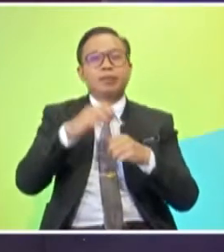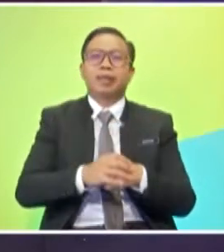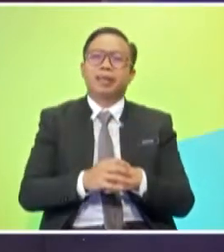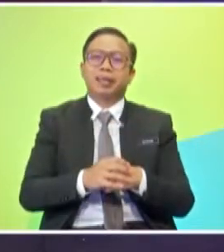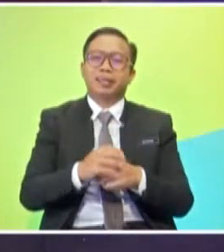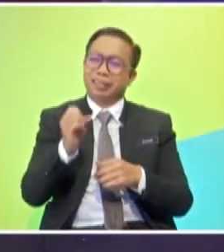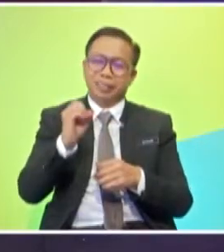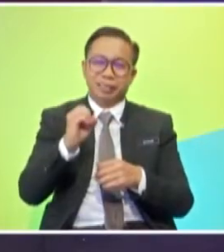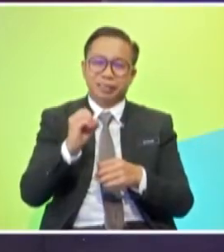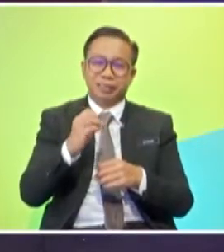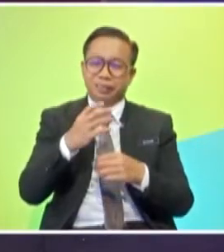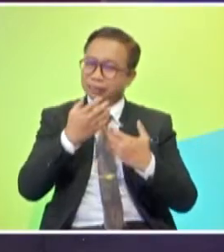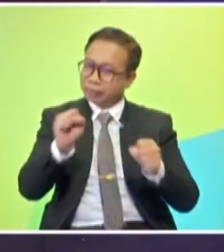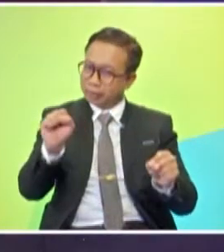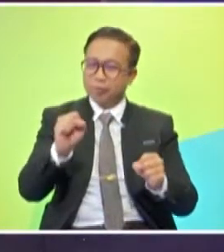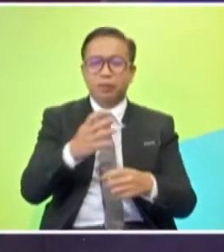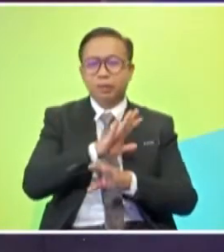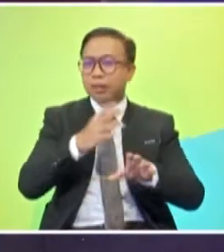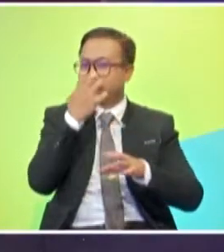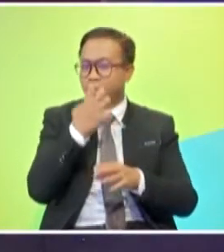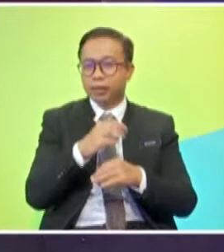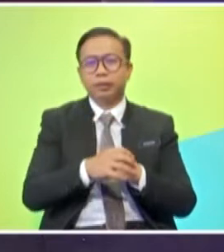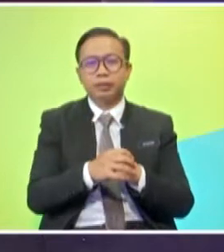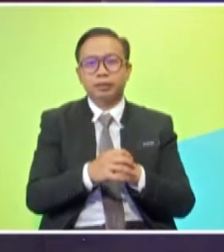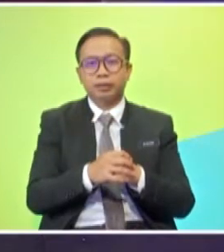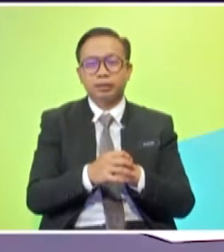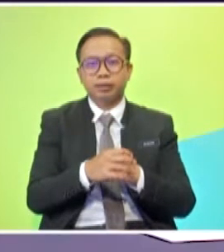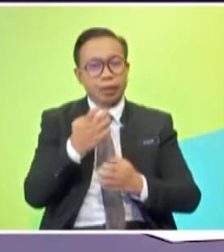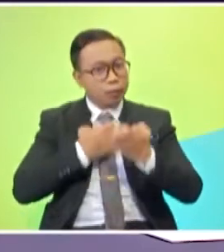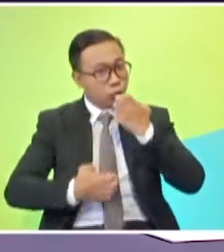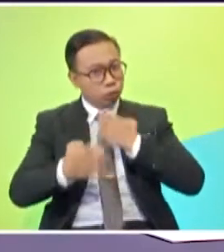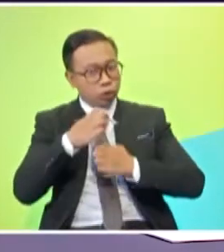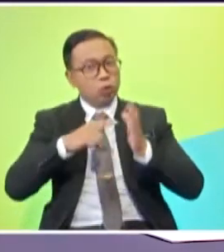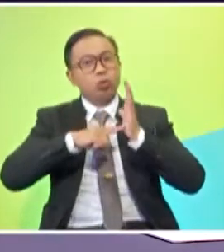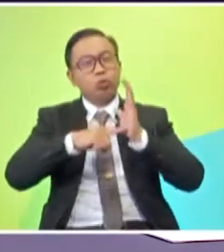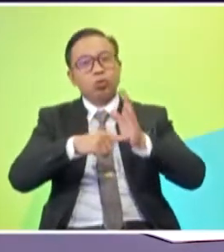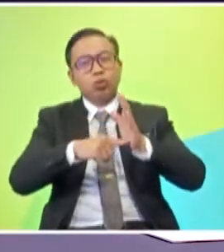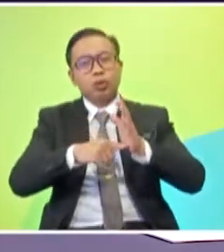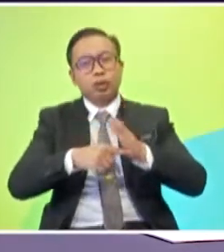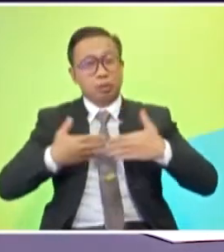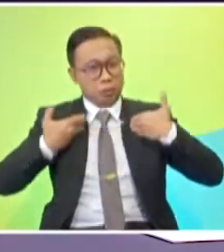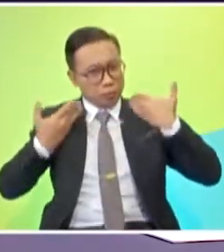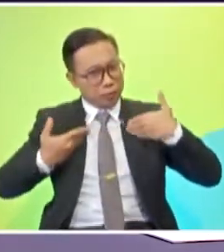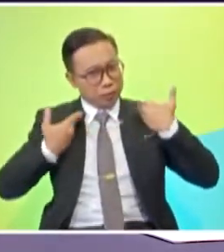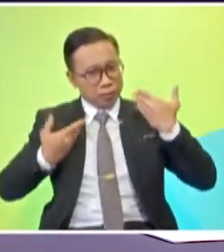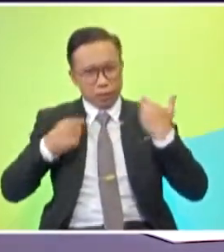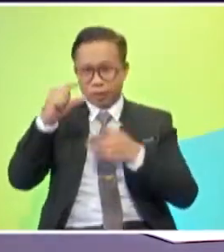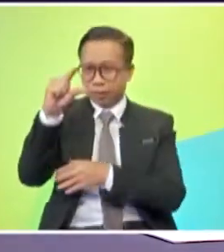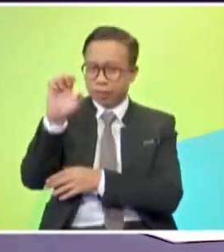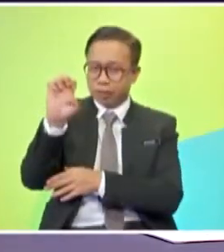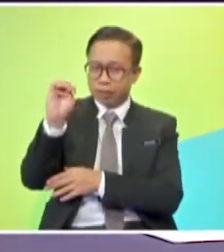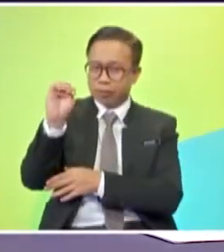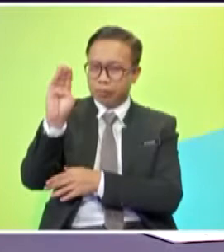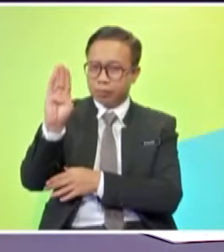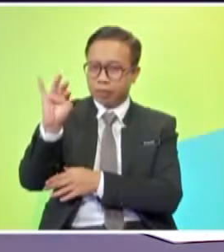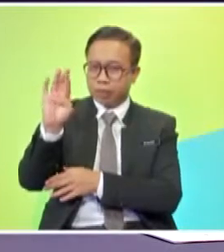oke seterusnya gede Kok emosi kita menggambarkan gembira gembira dihati ini